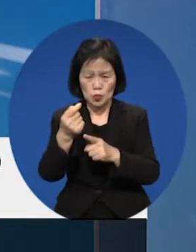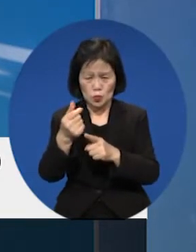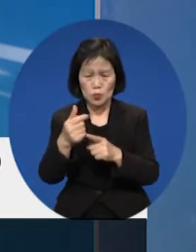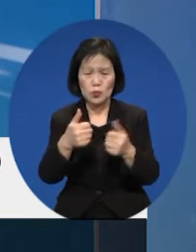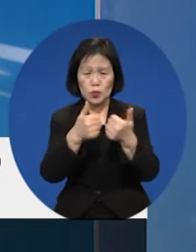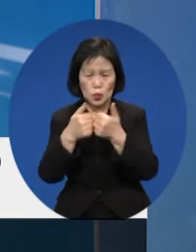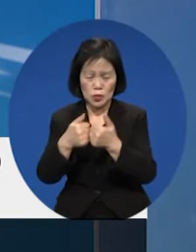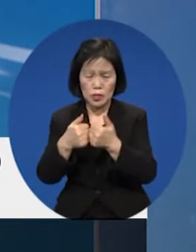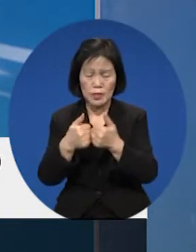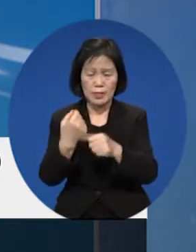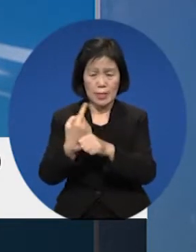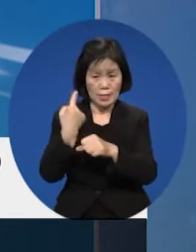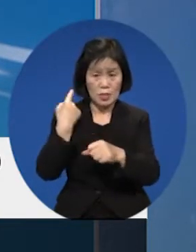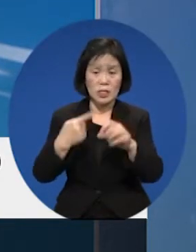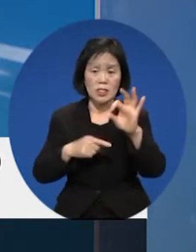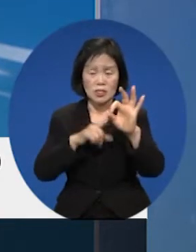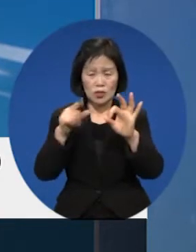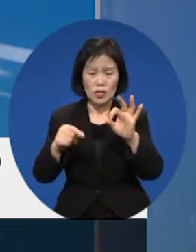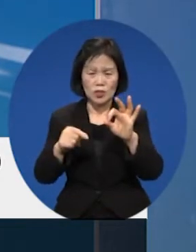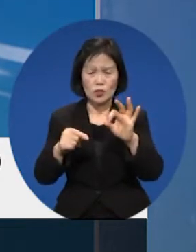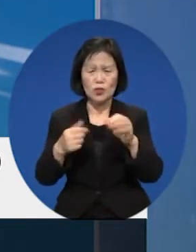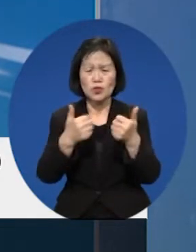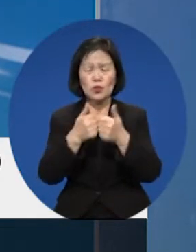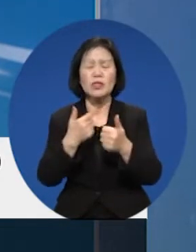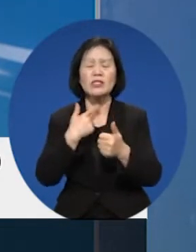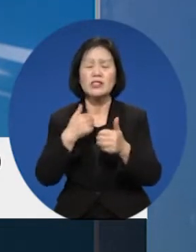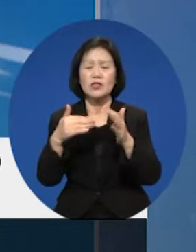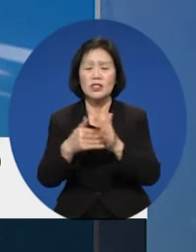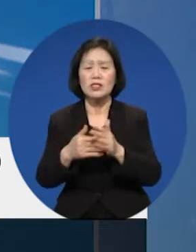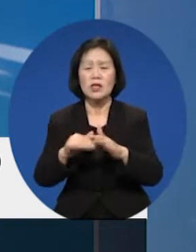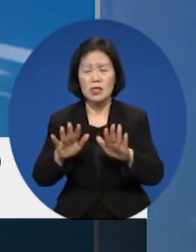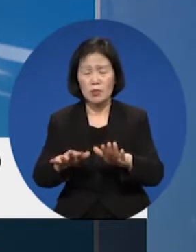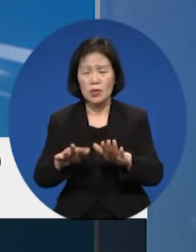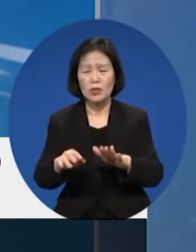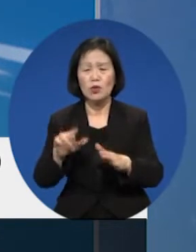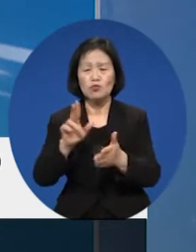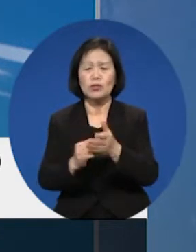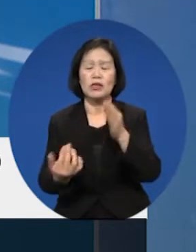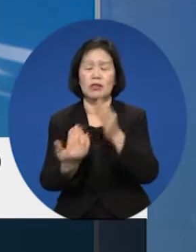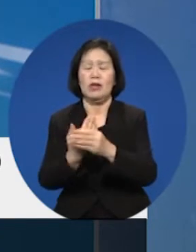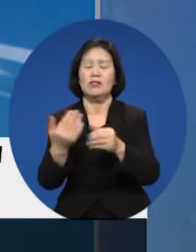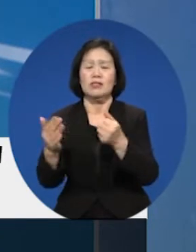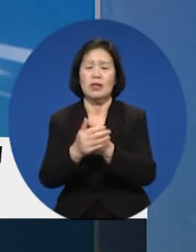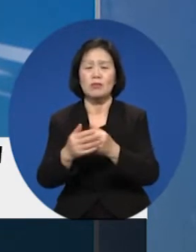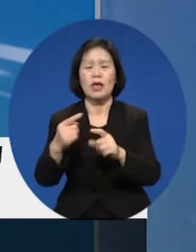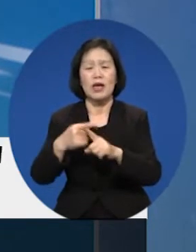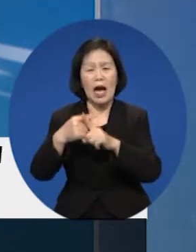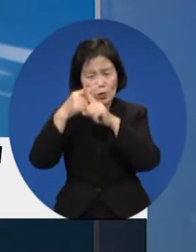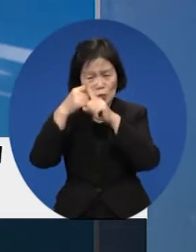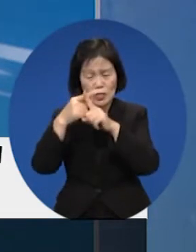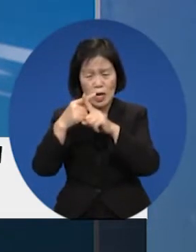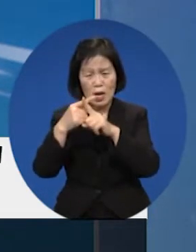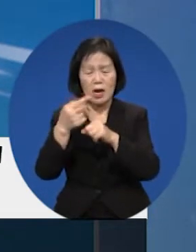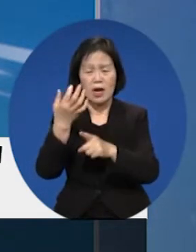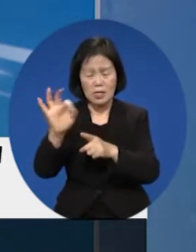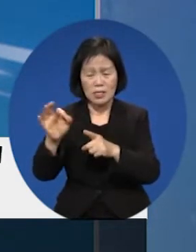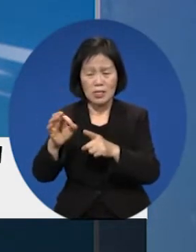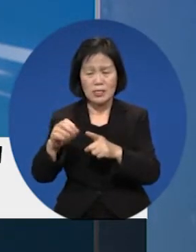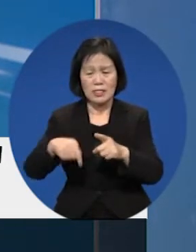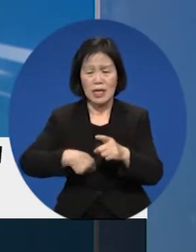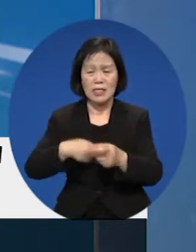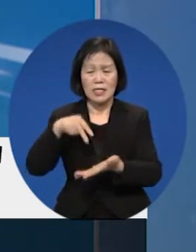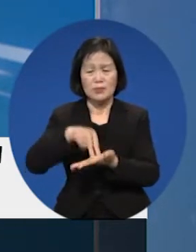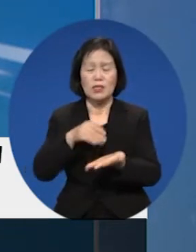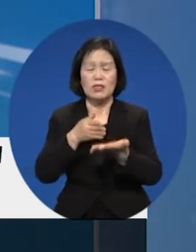논의가 작년 한 10월에도 있어 왔는데 이번에 또 이런 부분과 같이 결부돼서 본인의 입장을 어떤 아이디어 차원에서 의견을 낸 것으로 보입니다.